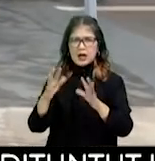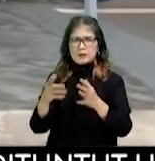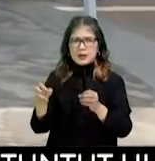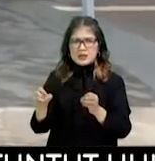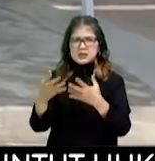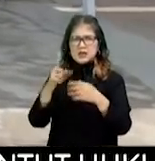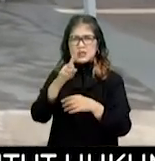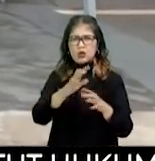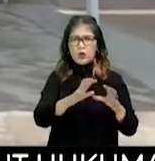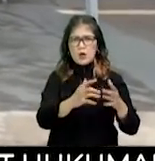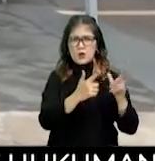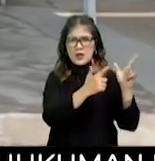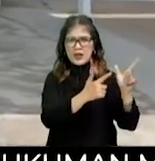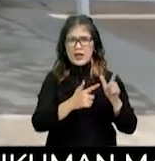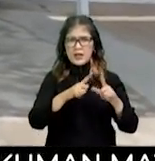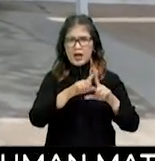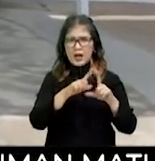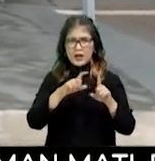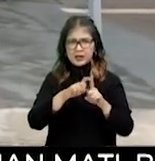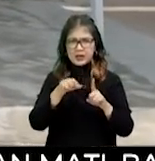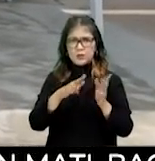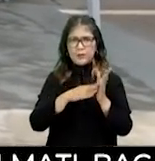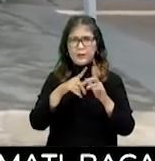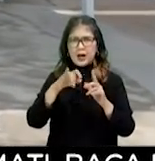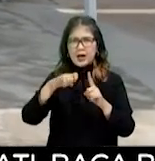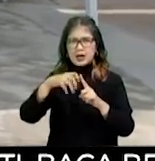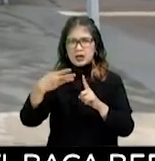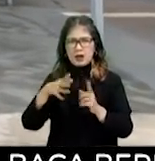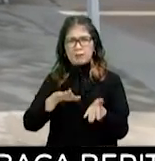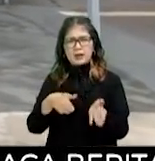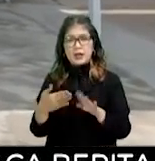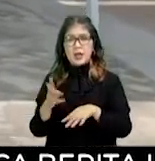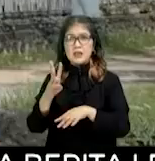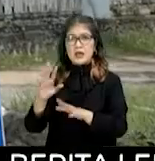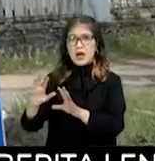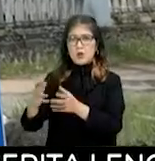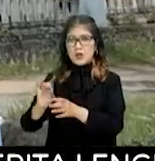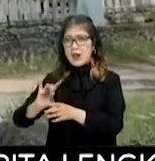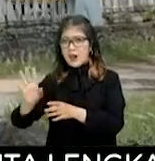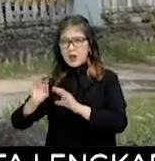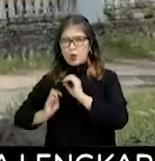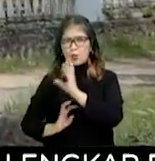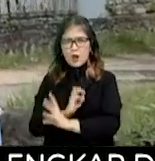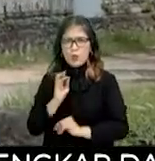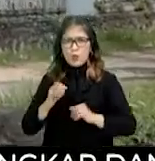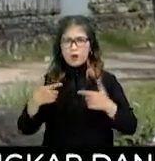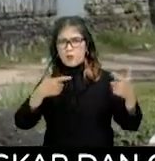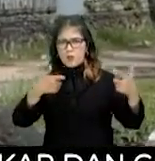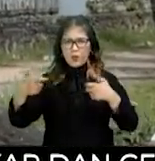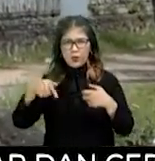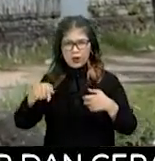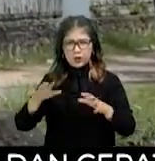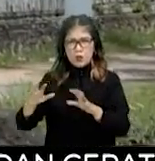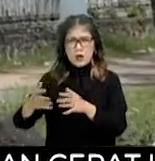Angkatan Darat atas nama Michael rumbiak meninggal dunia dan tiga anggota lainnya luka-luka kotak Emang terjadi saat anggota